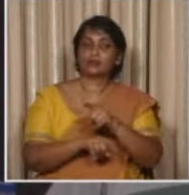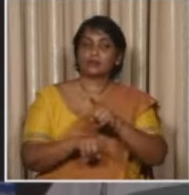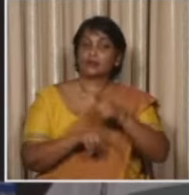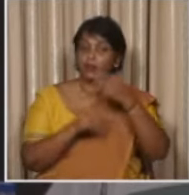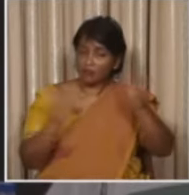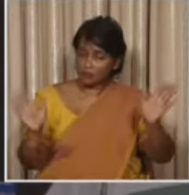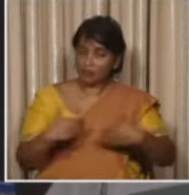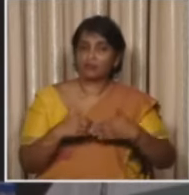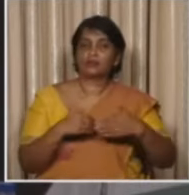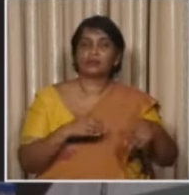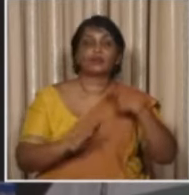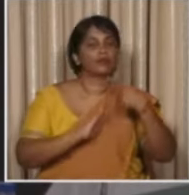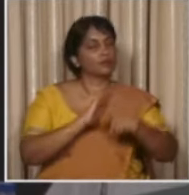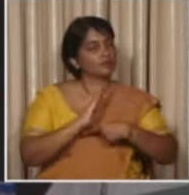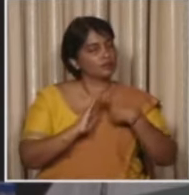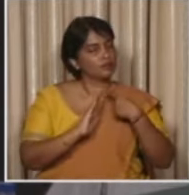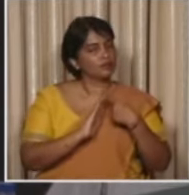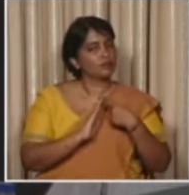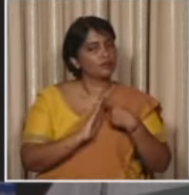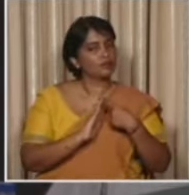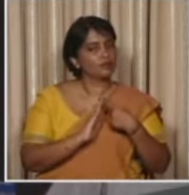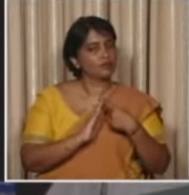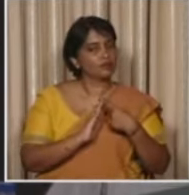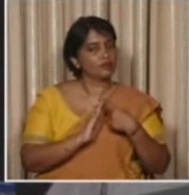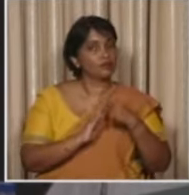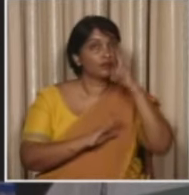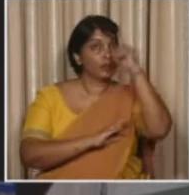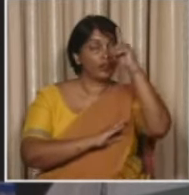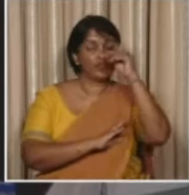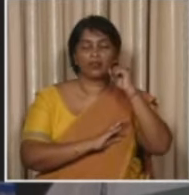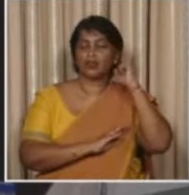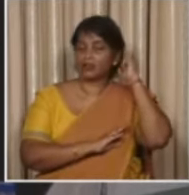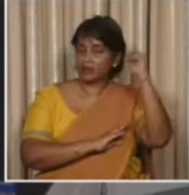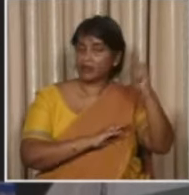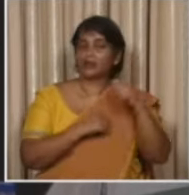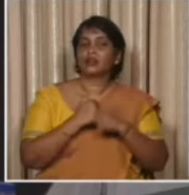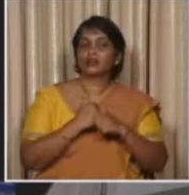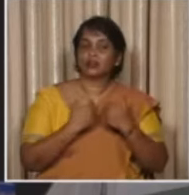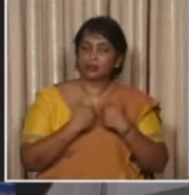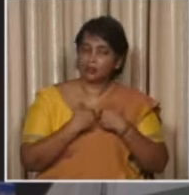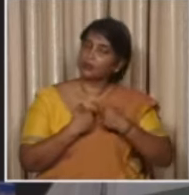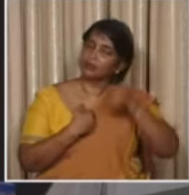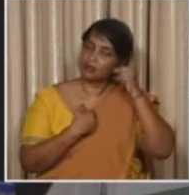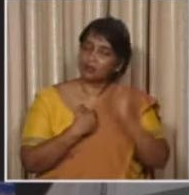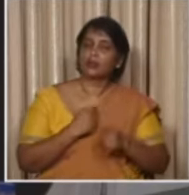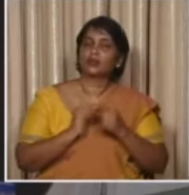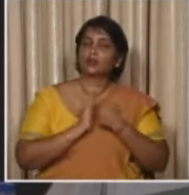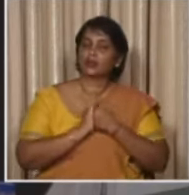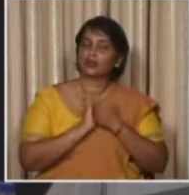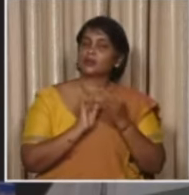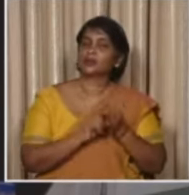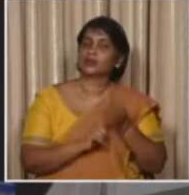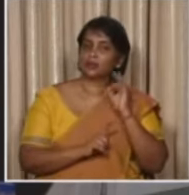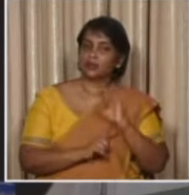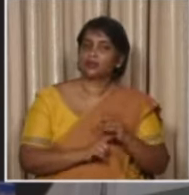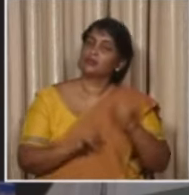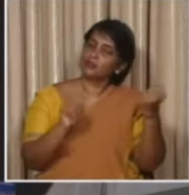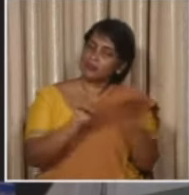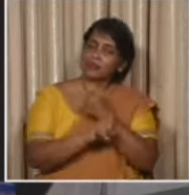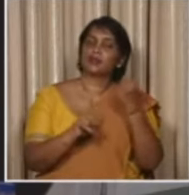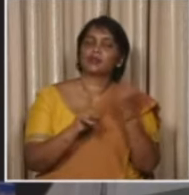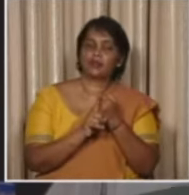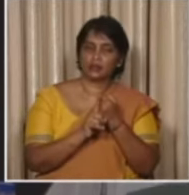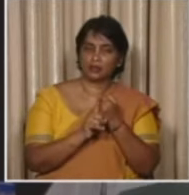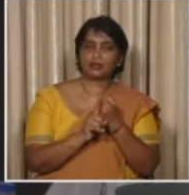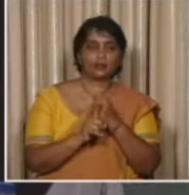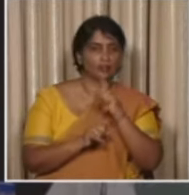තාක්කල් මේ රටේ දේව රාජ්‍යයක් ගොඩ නැගෙනකන් අපි අනිවාර්යයෙන්ම ගරු සභාපතිතුමනි සටන් කරනවා කියන එක